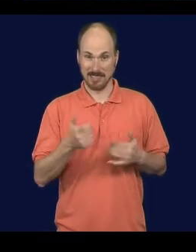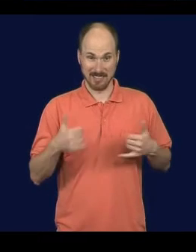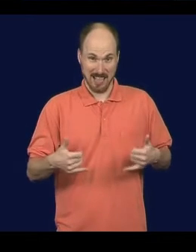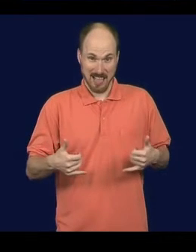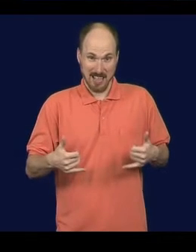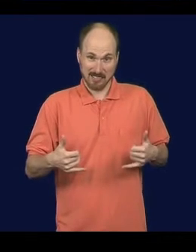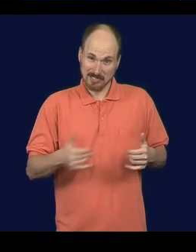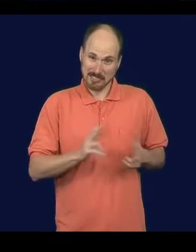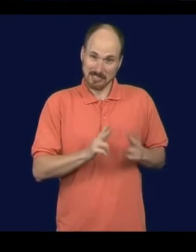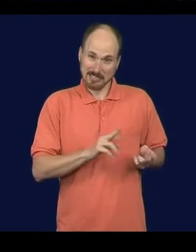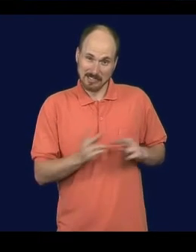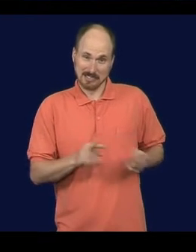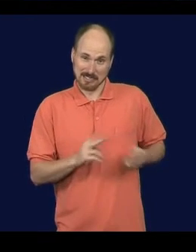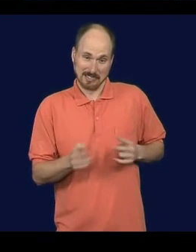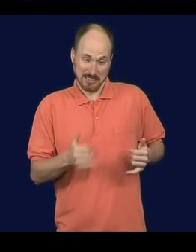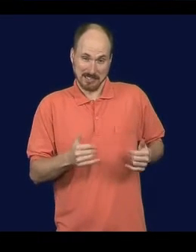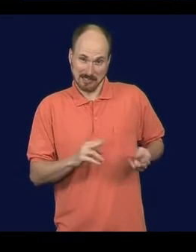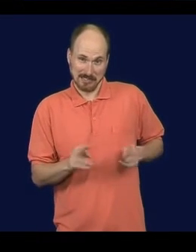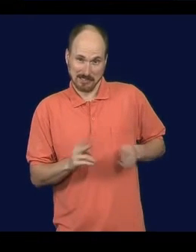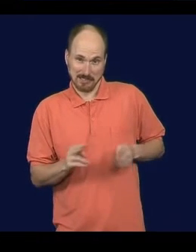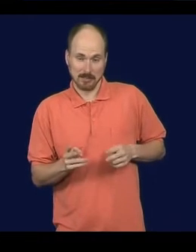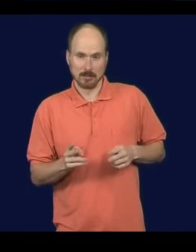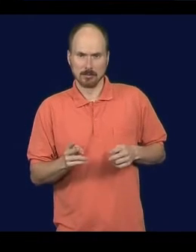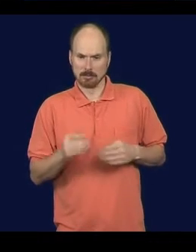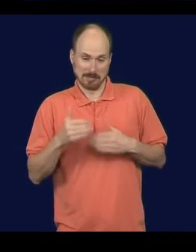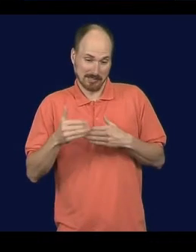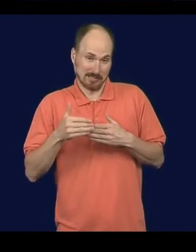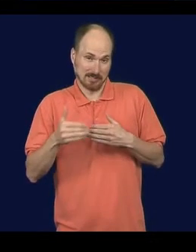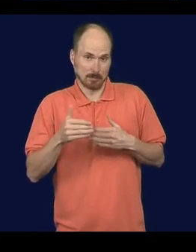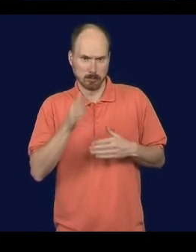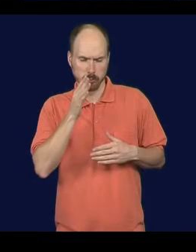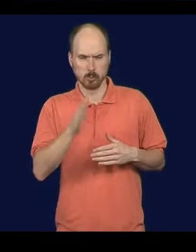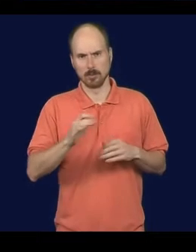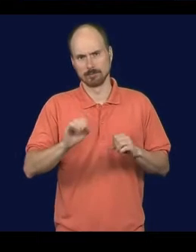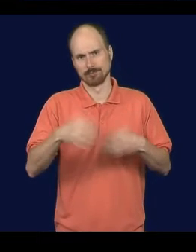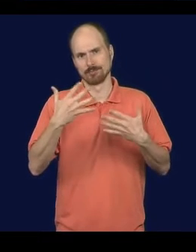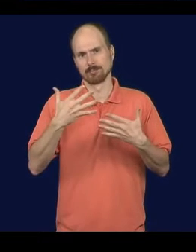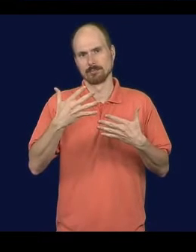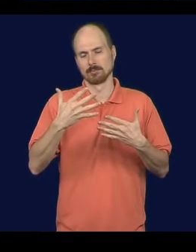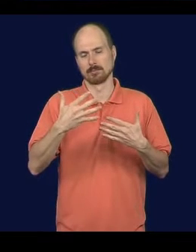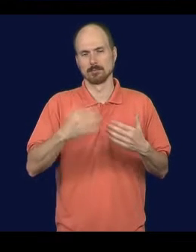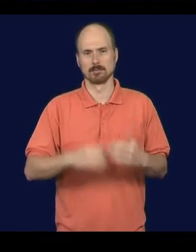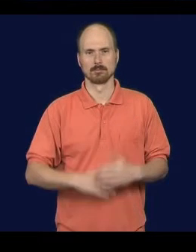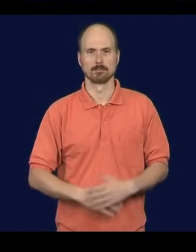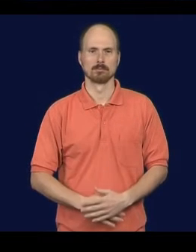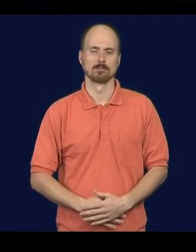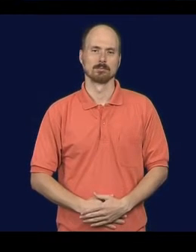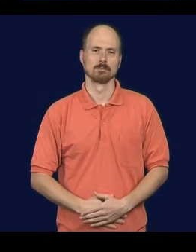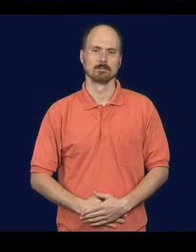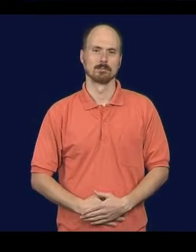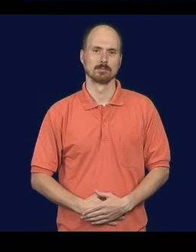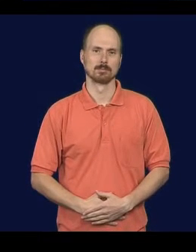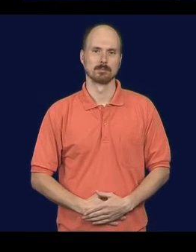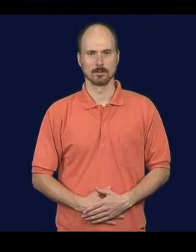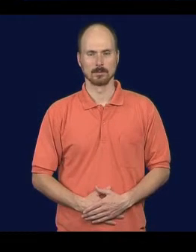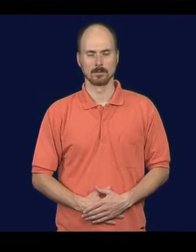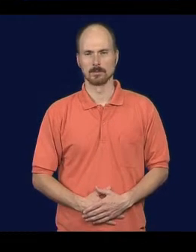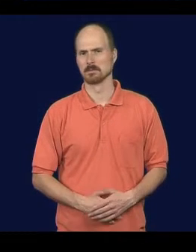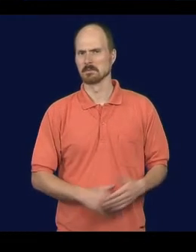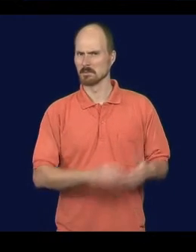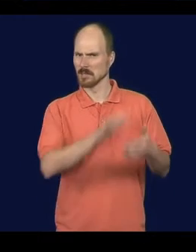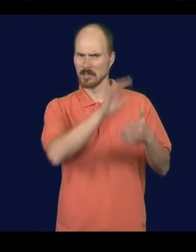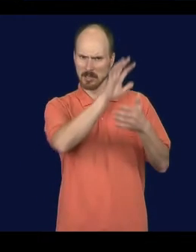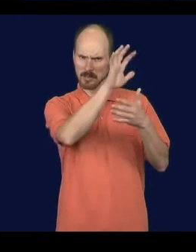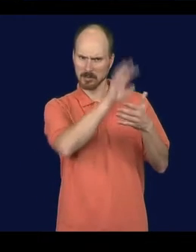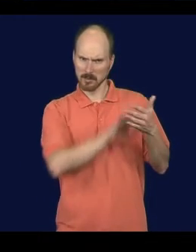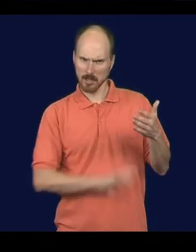to moc nejde vidět, ale pomocí velkých 4 tlačítek, které jsou přes celý displej. A